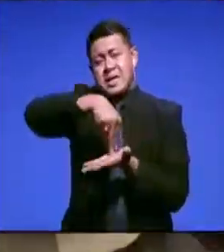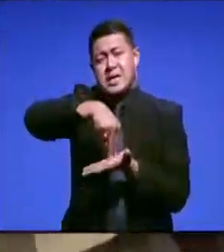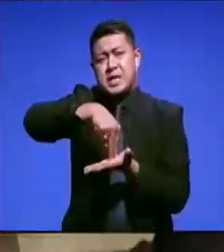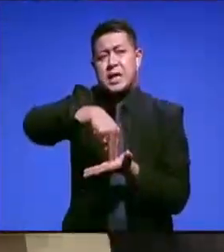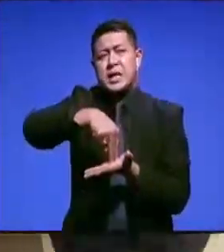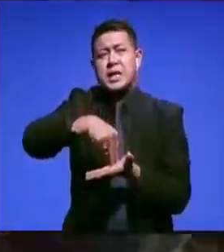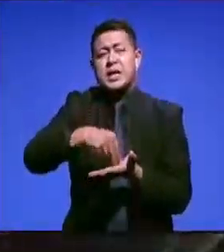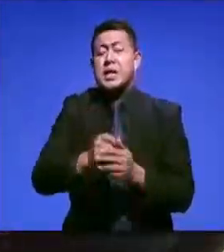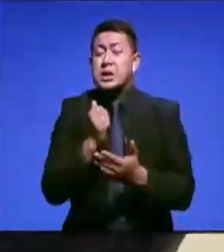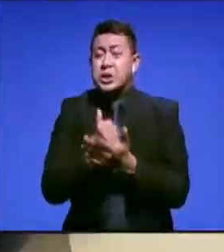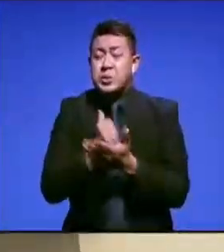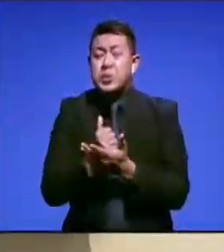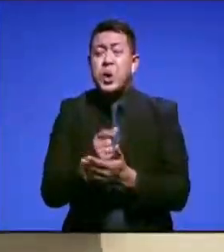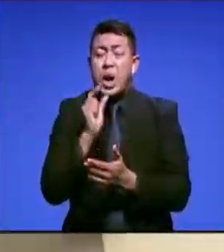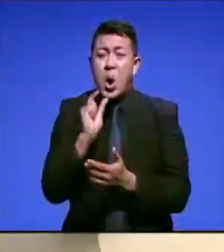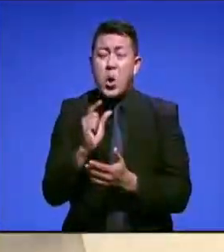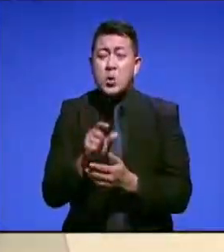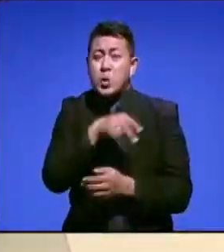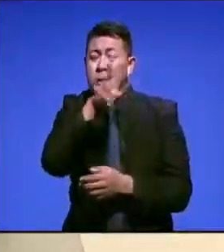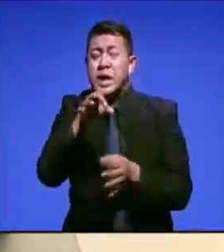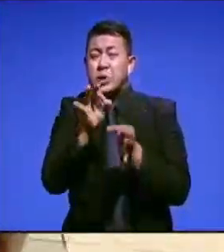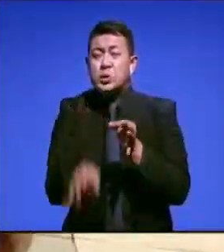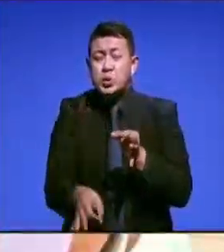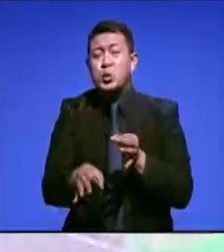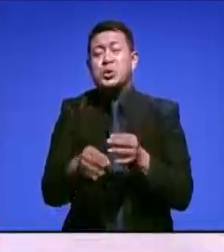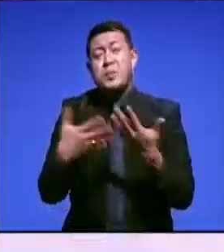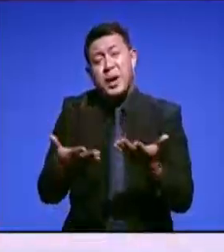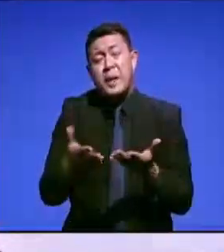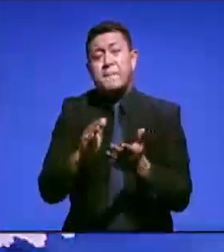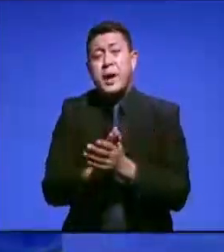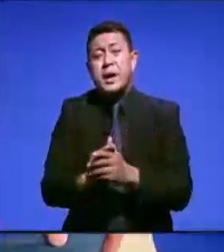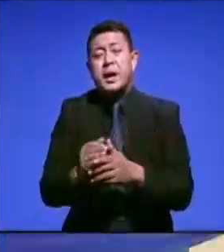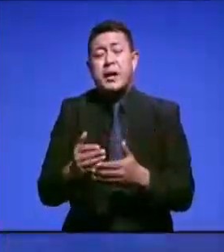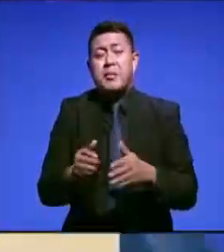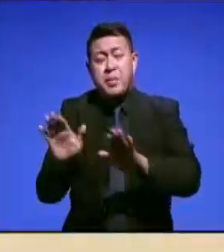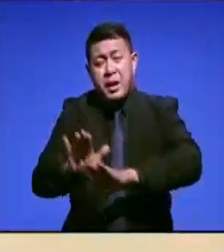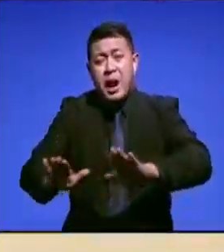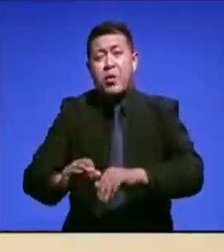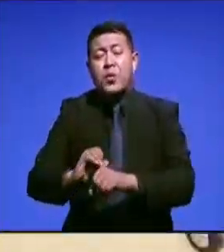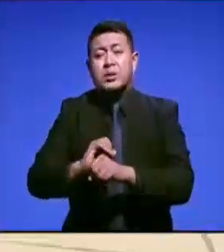acara yang sebenarnya digelar untuk mencari solusi penanganan pasien corona ini.